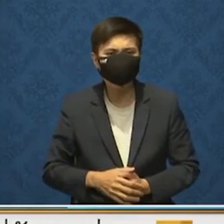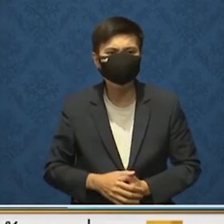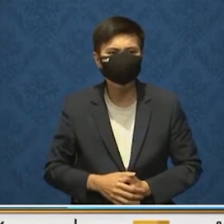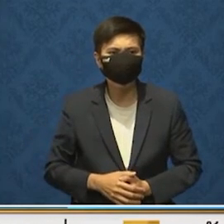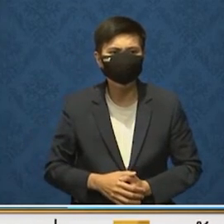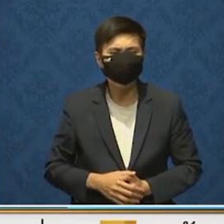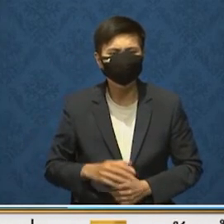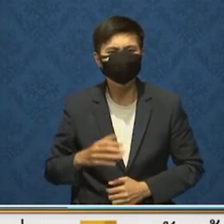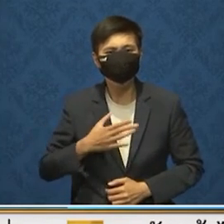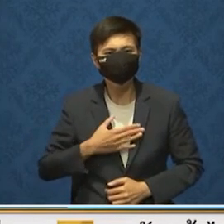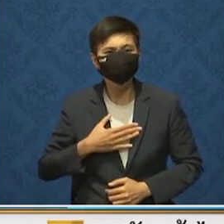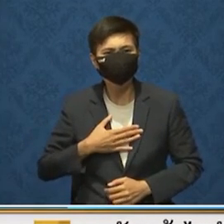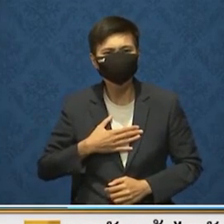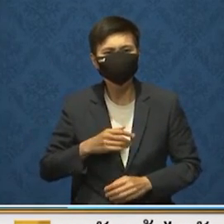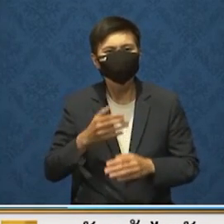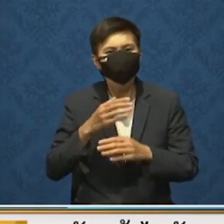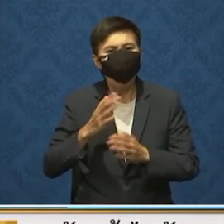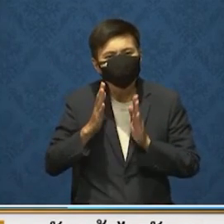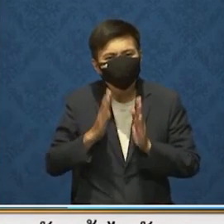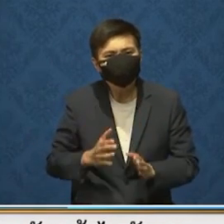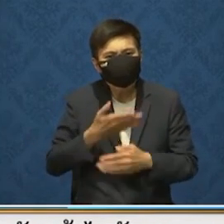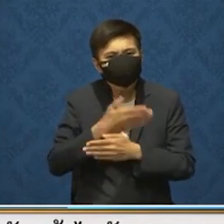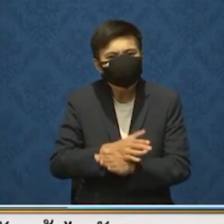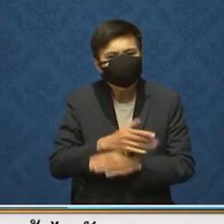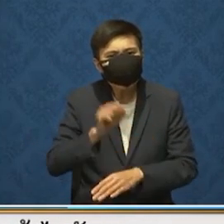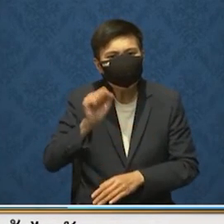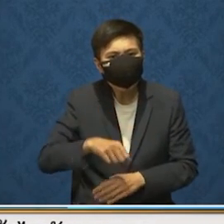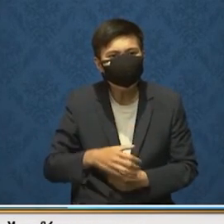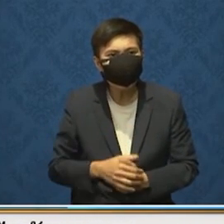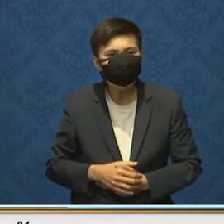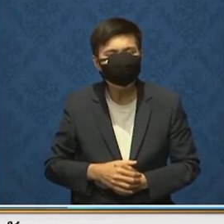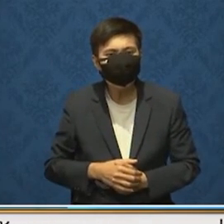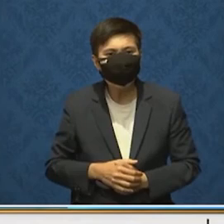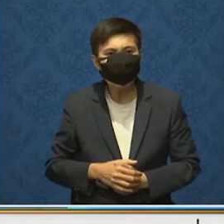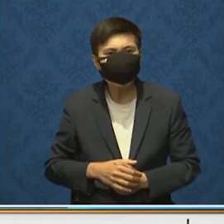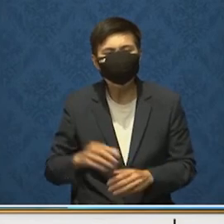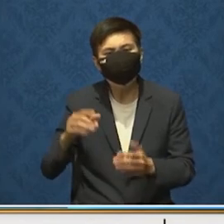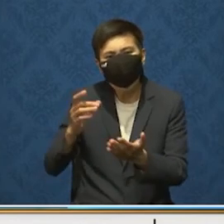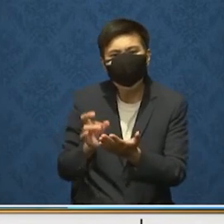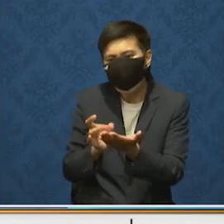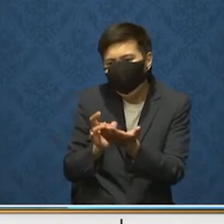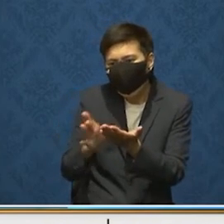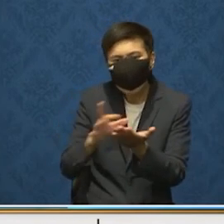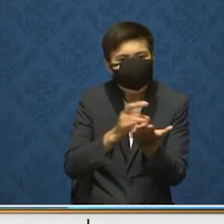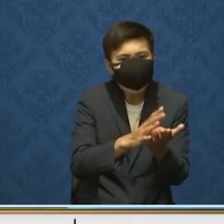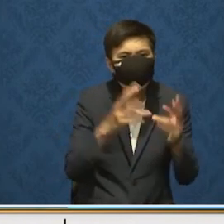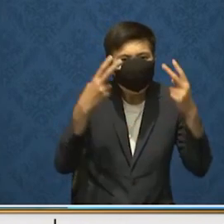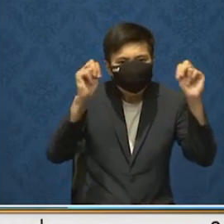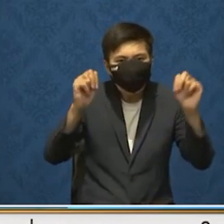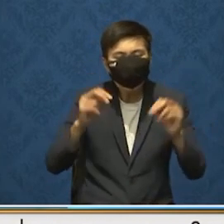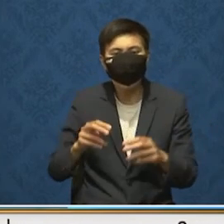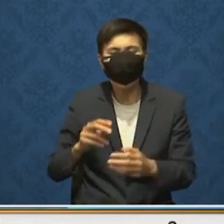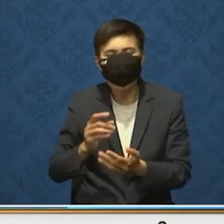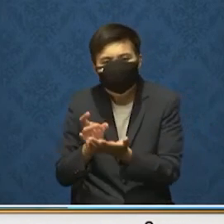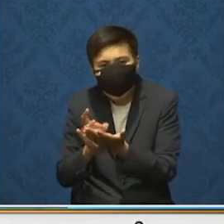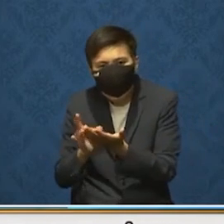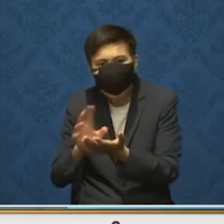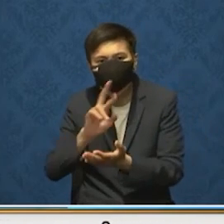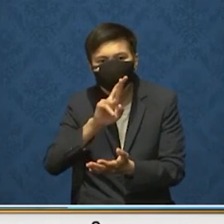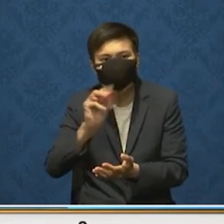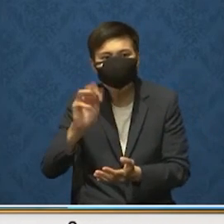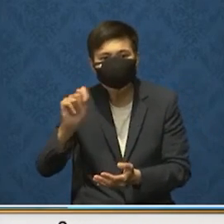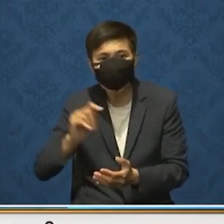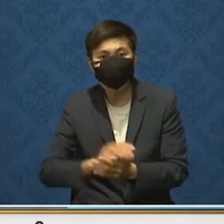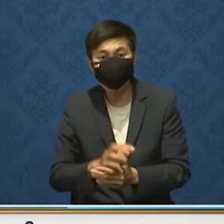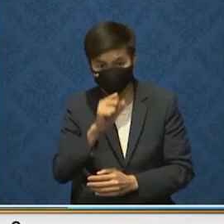เอไ้ไผมไมขี้ค่ากไวะไง ลลละ เดยถไลละแล้สิอก เห็อนัเถแ่ นายกออกกกดหมายเขาไปอย่ี้มาไ่สูร